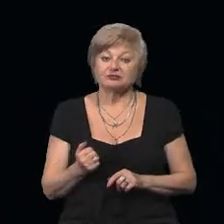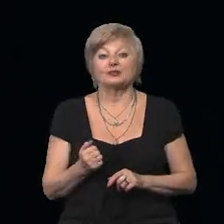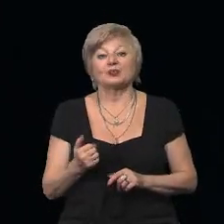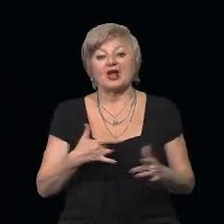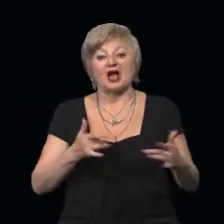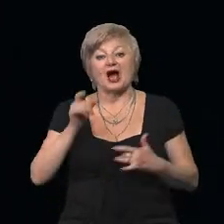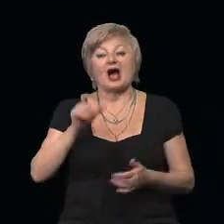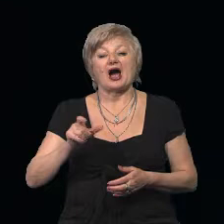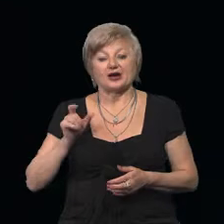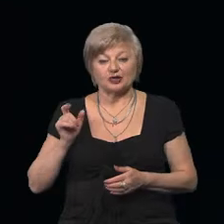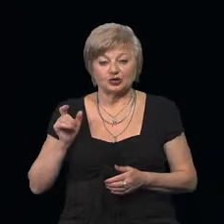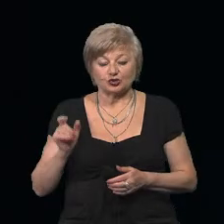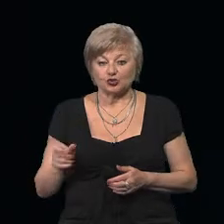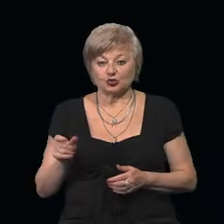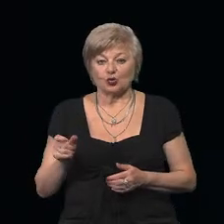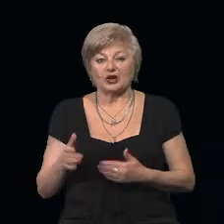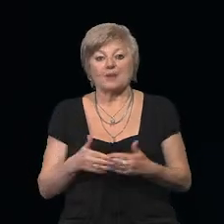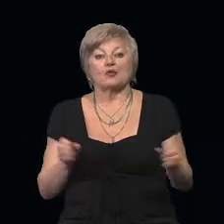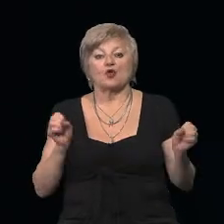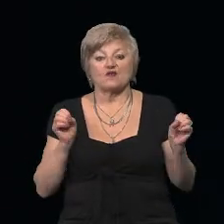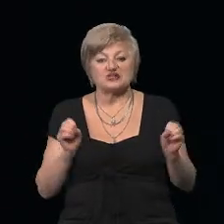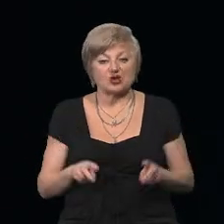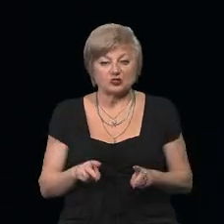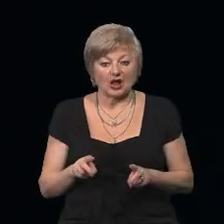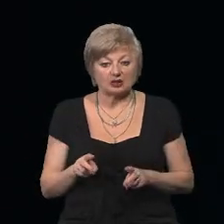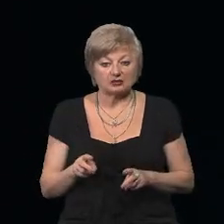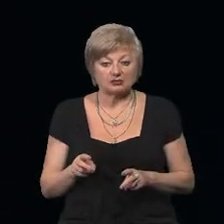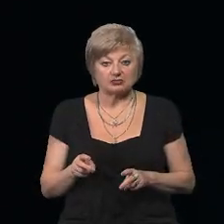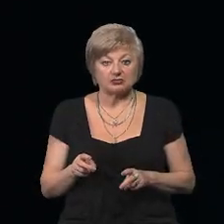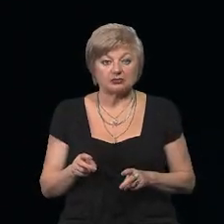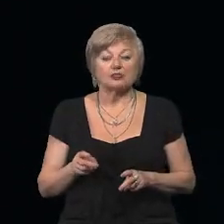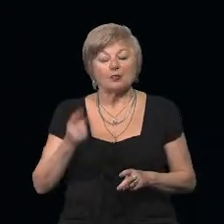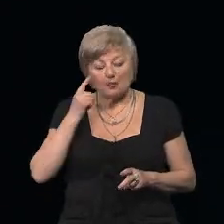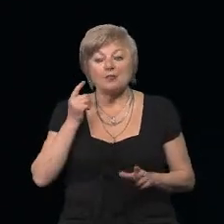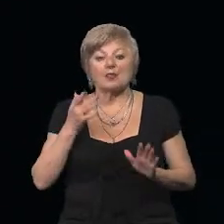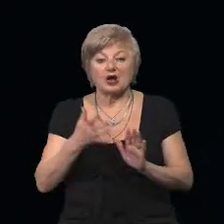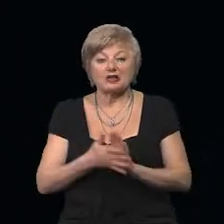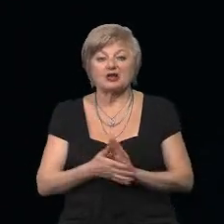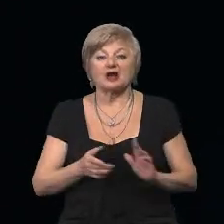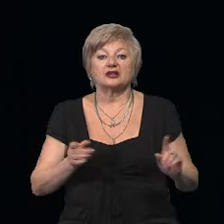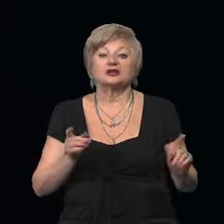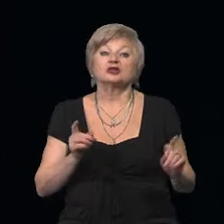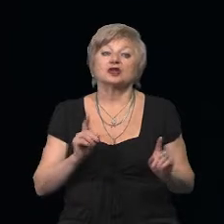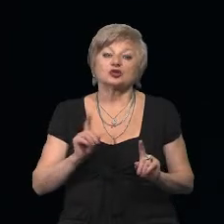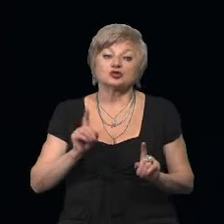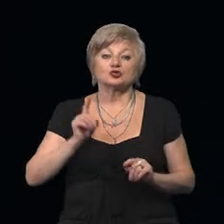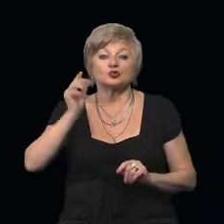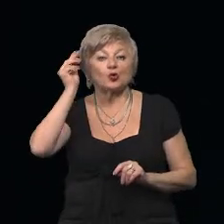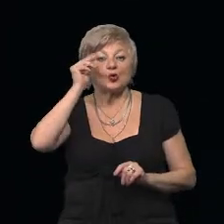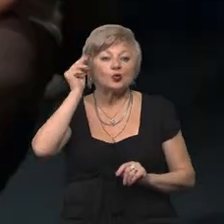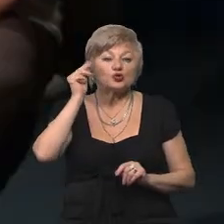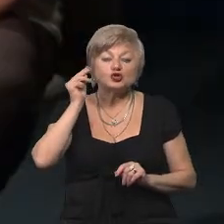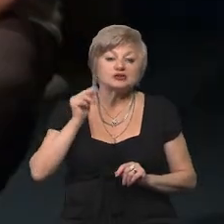актеры, які працюють с тобой, вони професіонали. Зрозуміло, що будь-який актор, він вчиться все своє